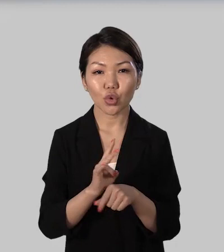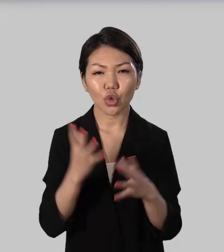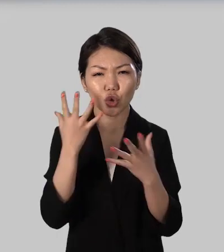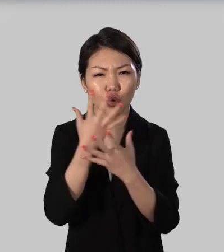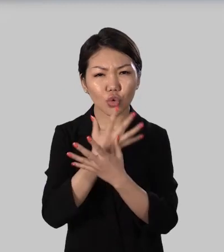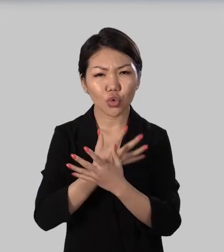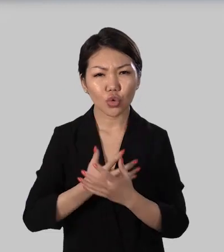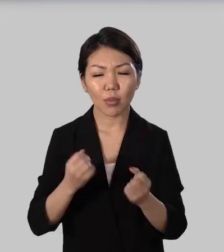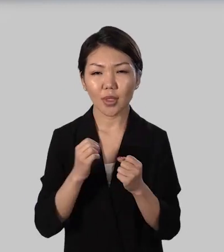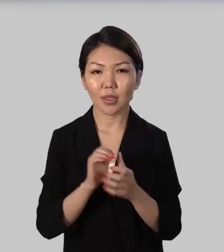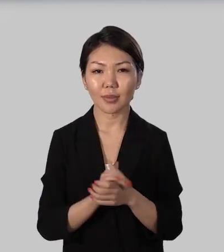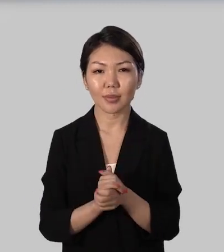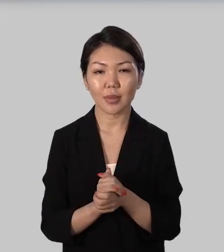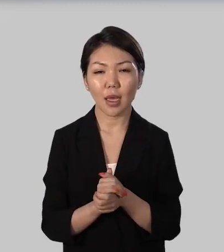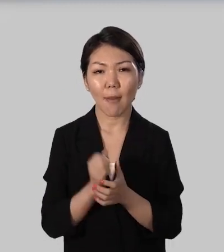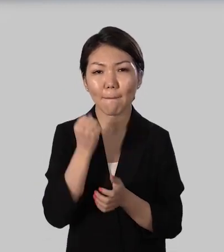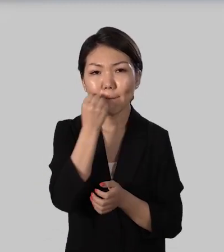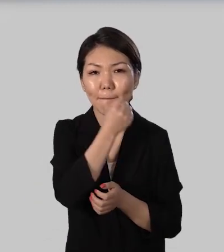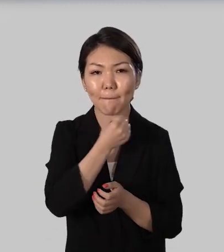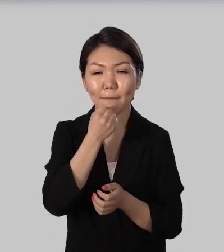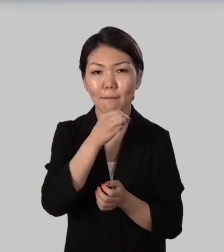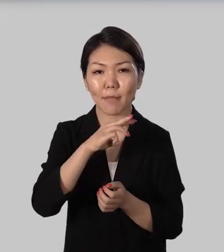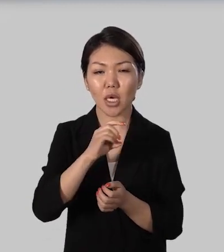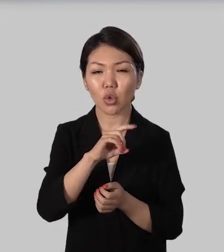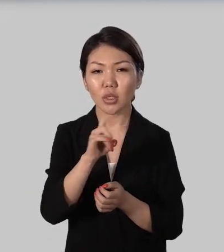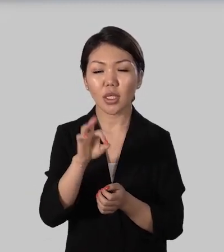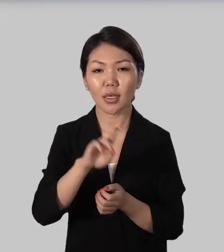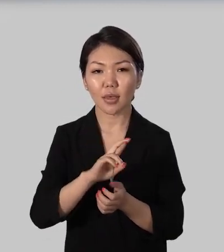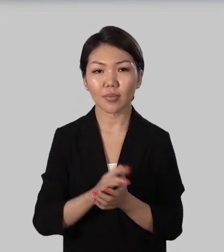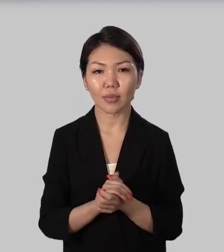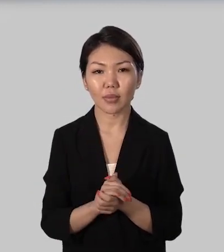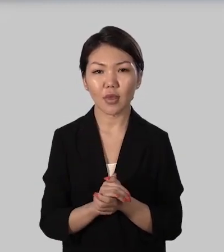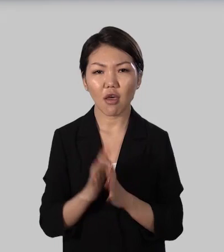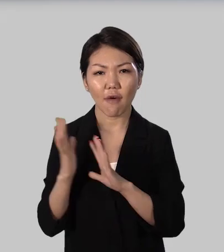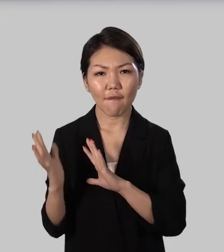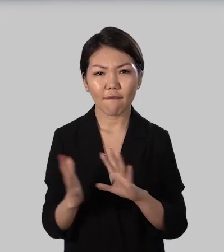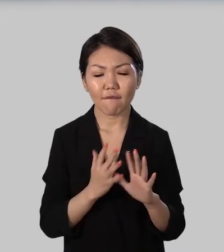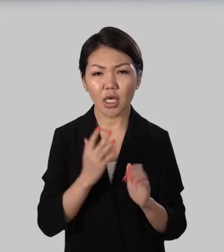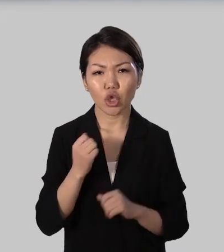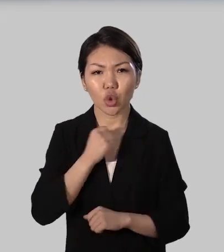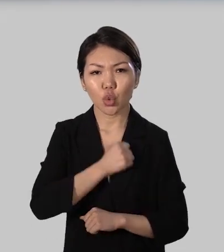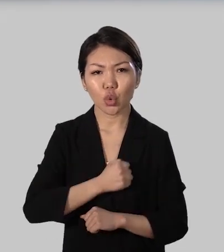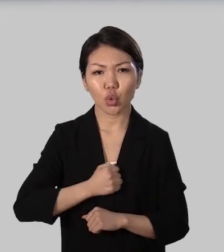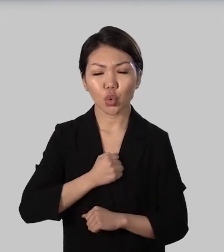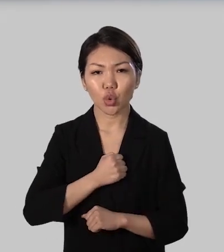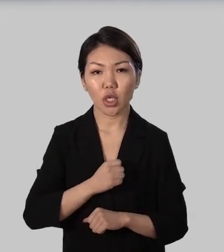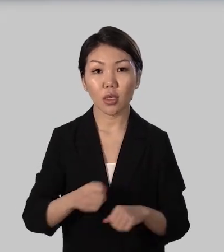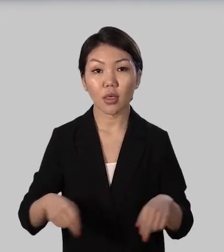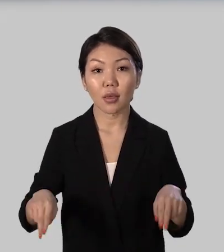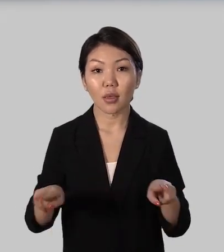морозное морозная а ветер злющий даже горы робеют